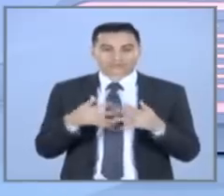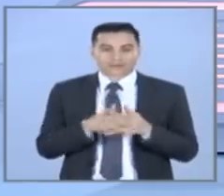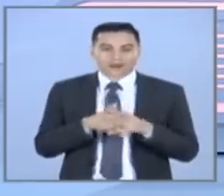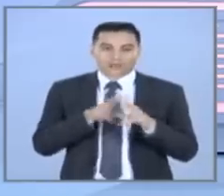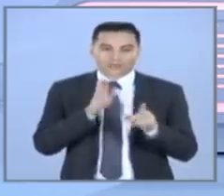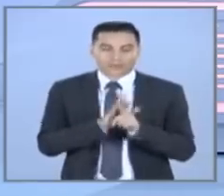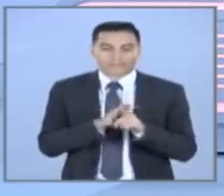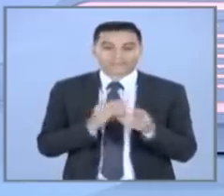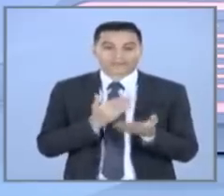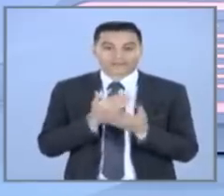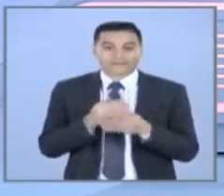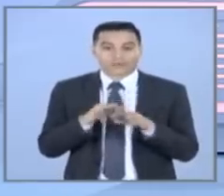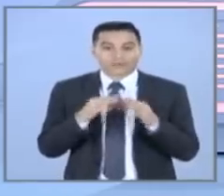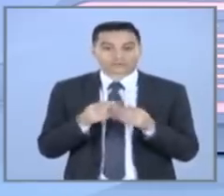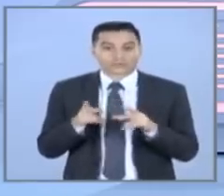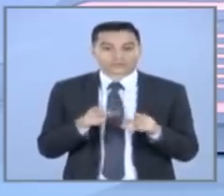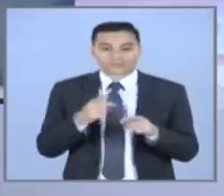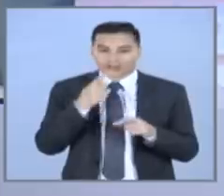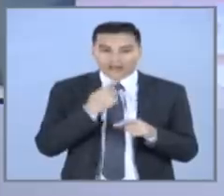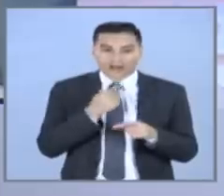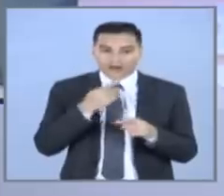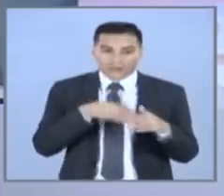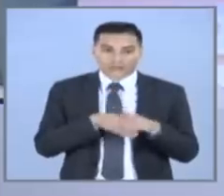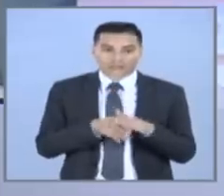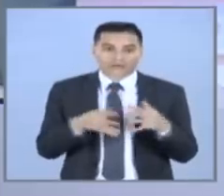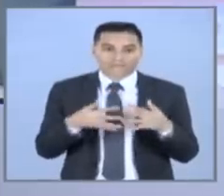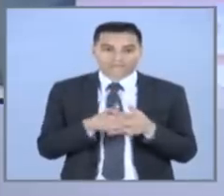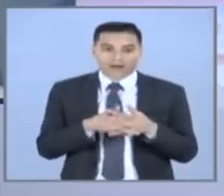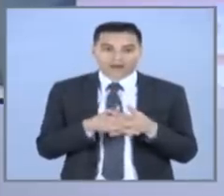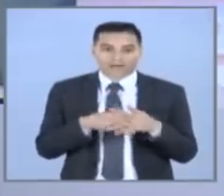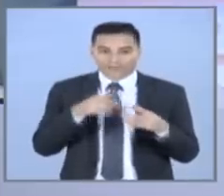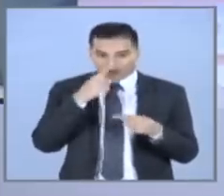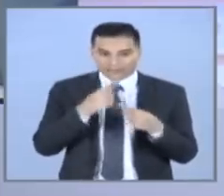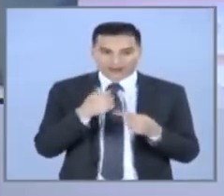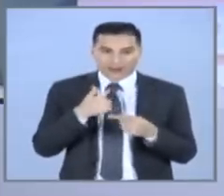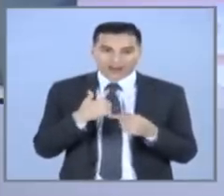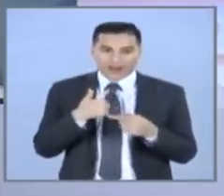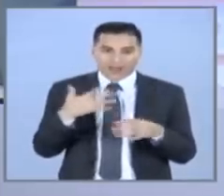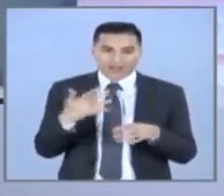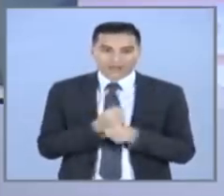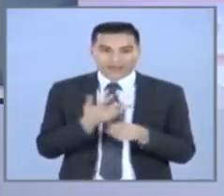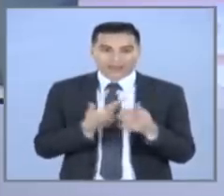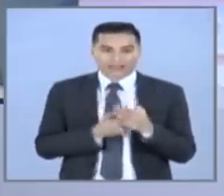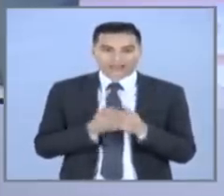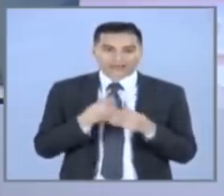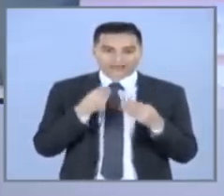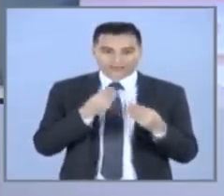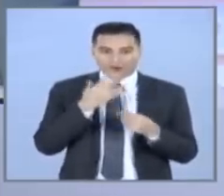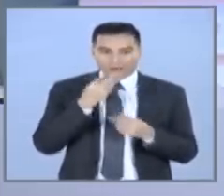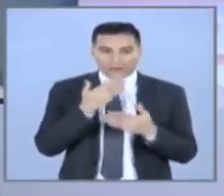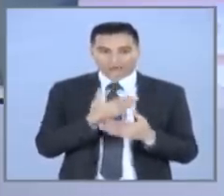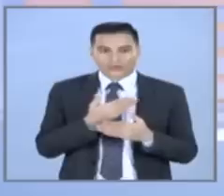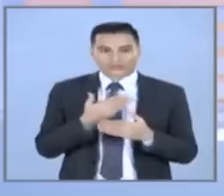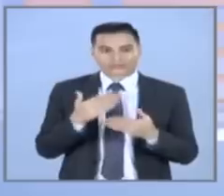ولما بدات مواسم العائلات قالوا لنا ما تقدموا انتوا كمان وتخشوا، فيعني لو حققنا اي نجاح انا ههدي روحهم